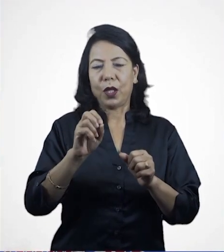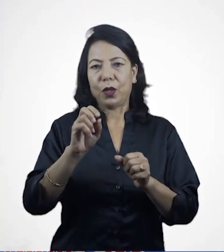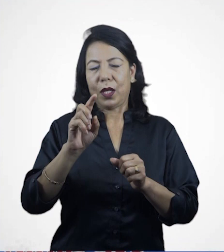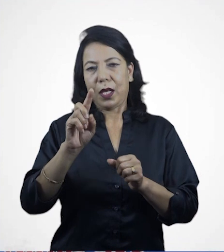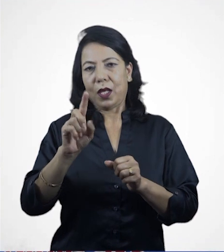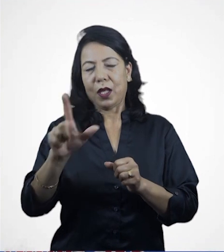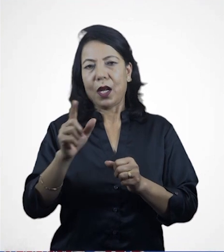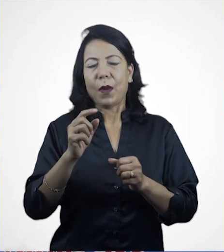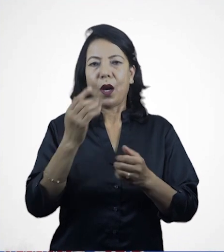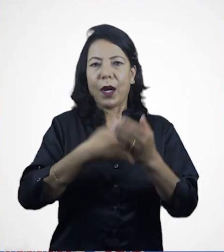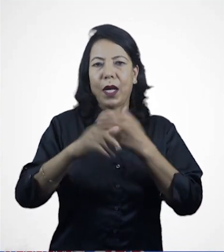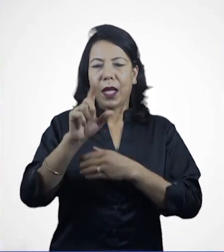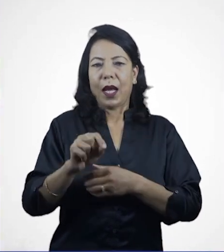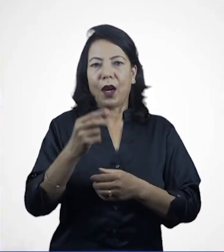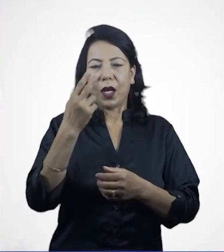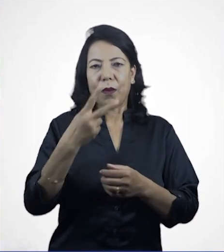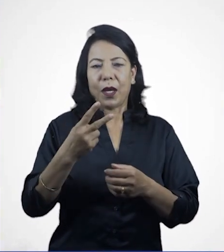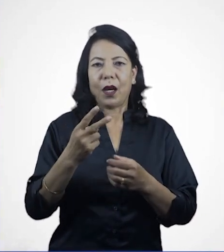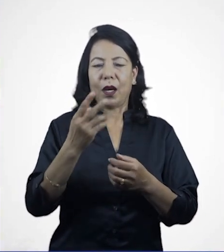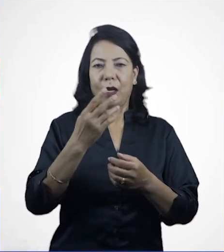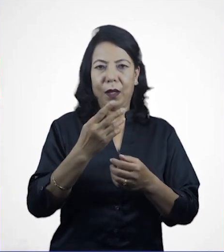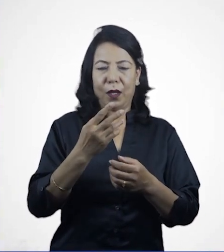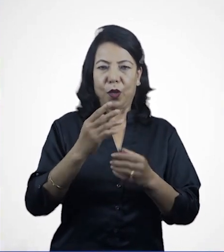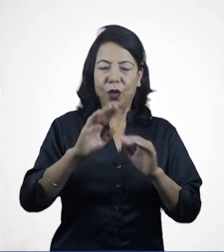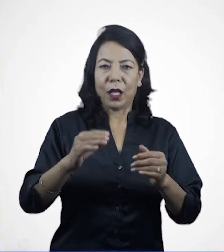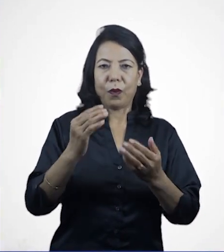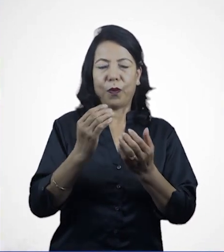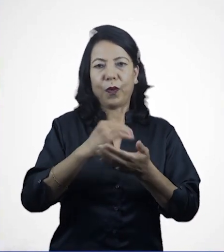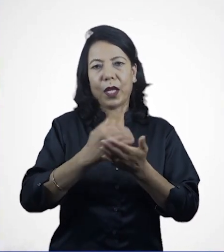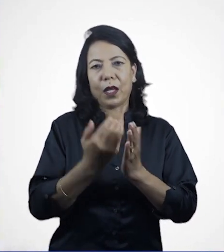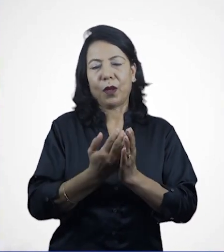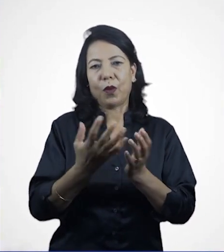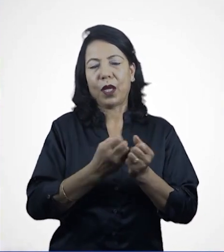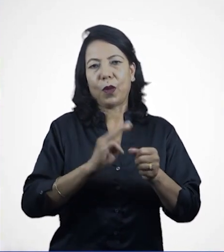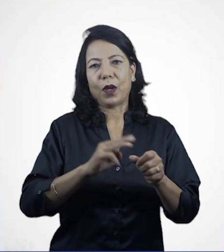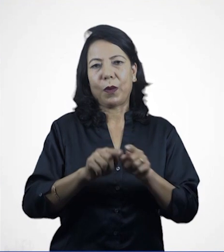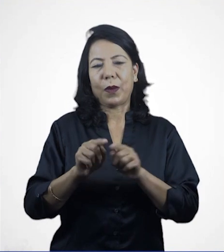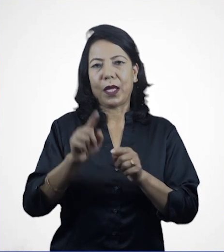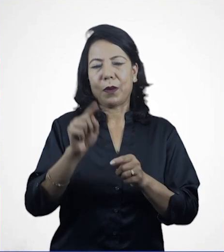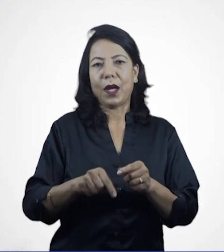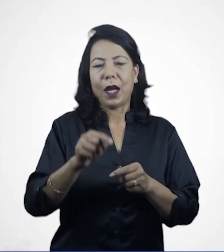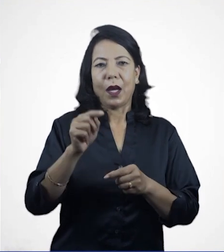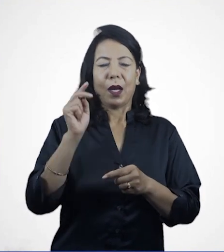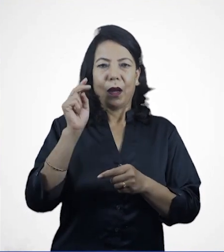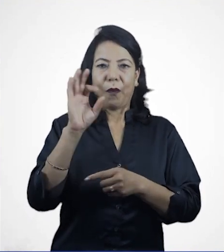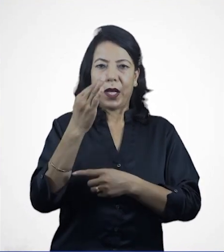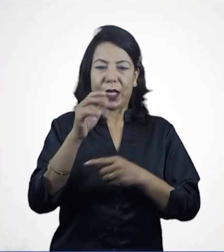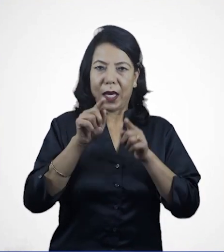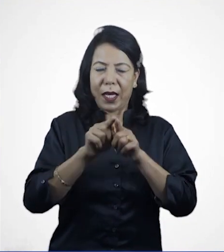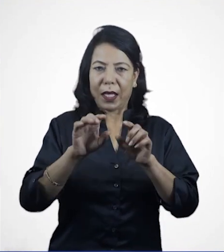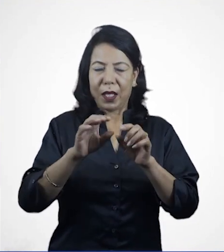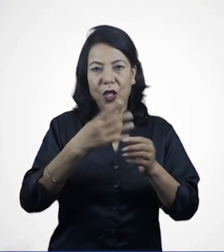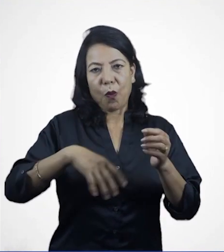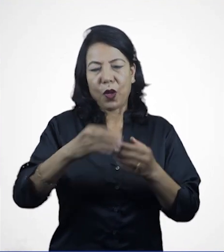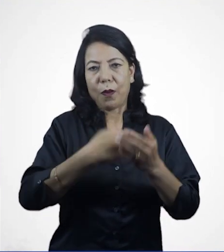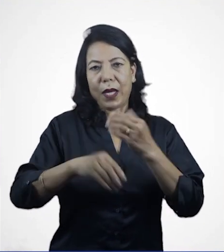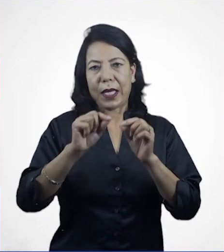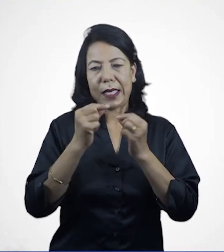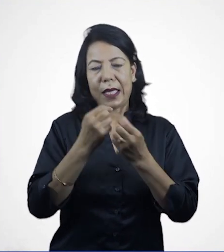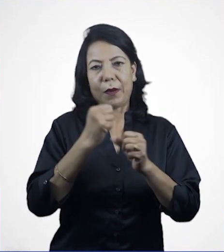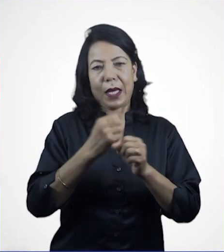अपांगात